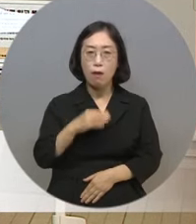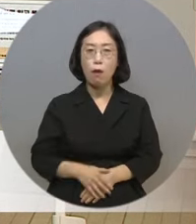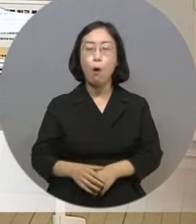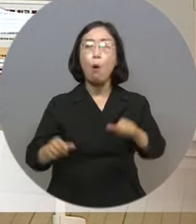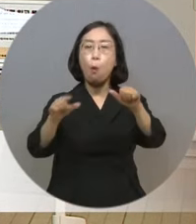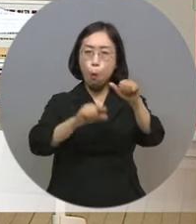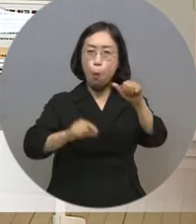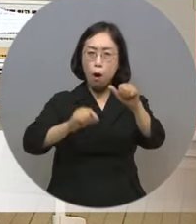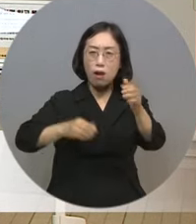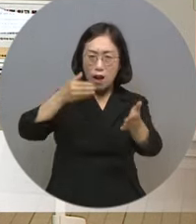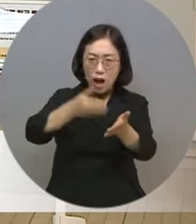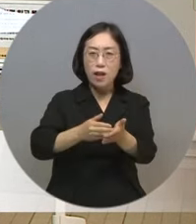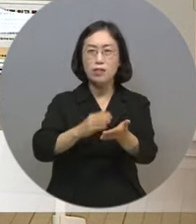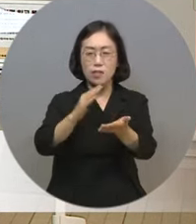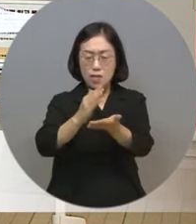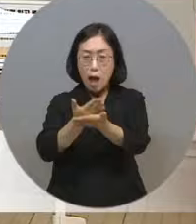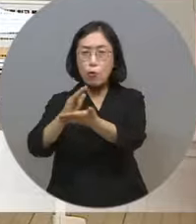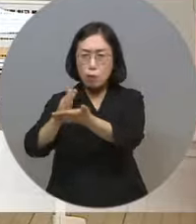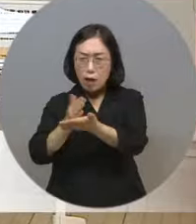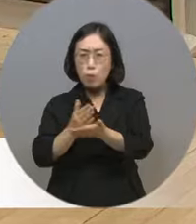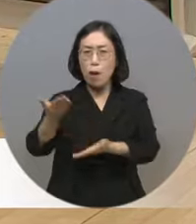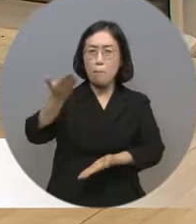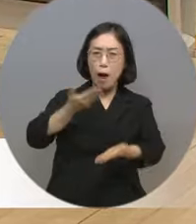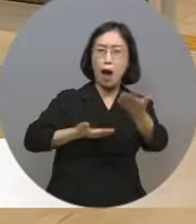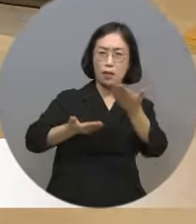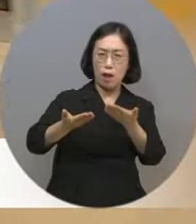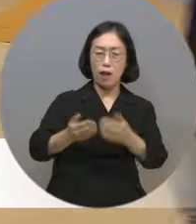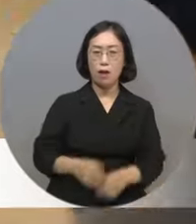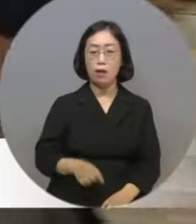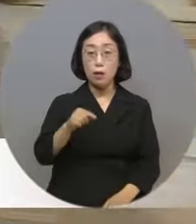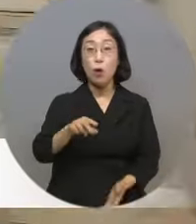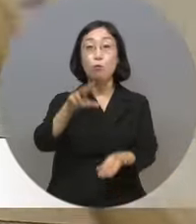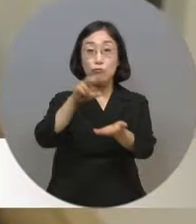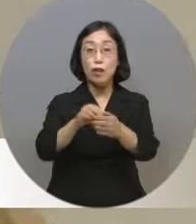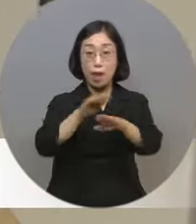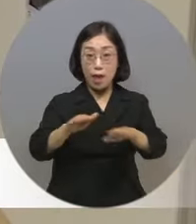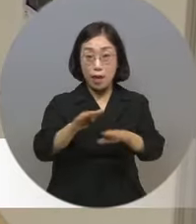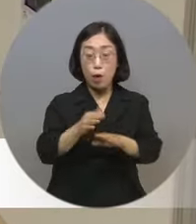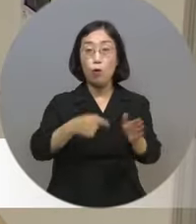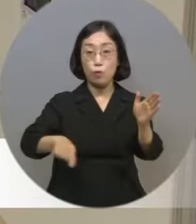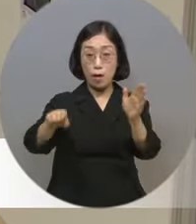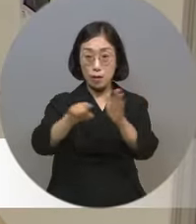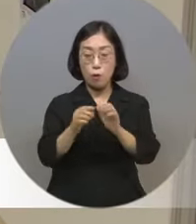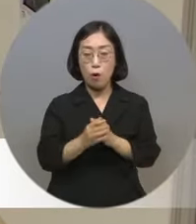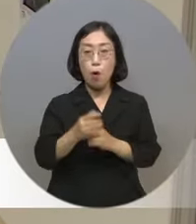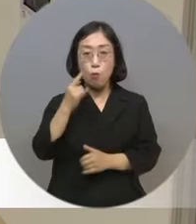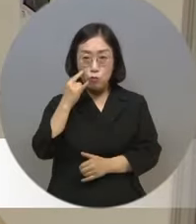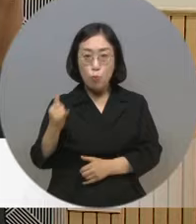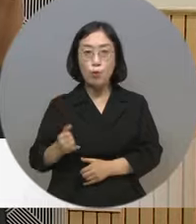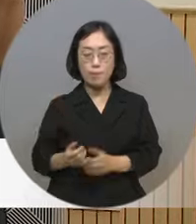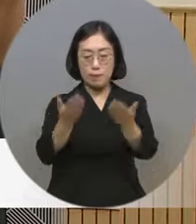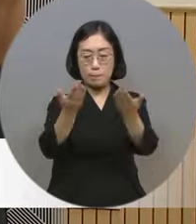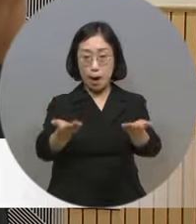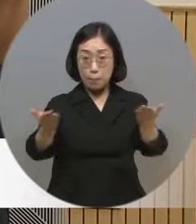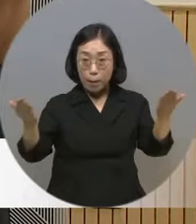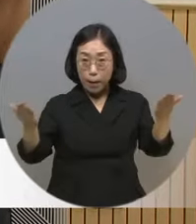분권으로 계속 늦게 받아야만 했고. 이런 문제점의 해결책을 제시하기 위해 학부모들이 연 전시가